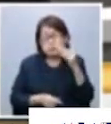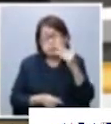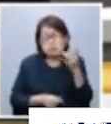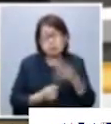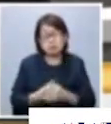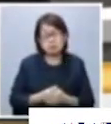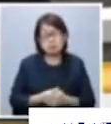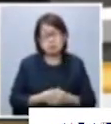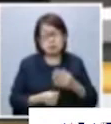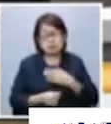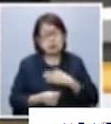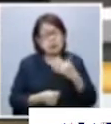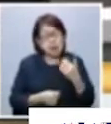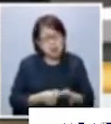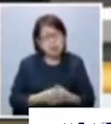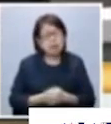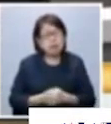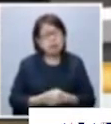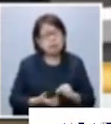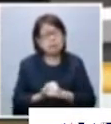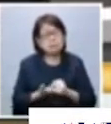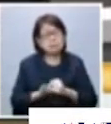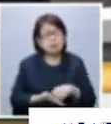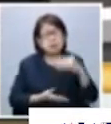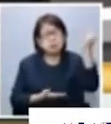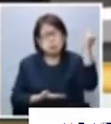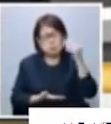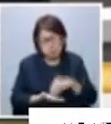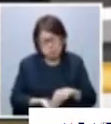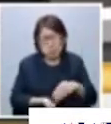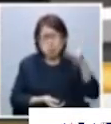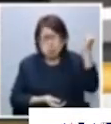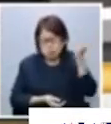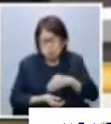ผมได้เขียนใน Twitter ผมนะครับขี้โม้ทำลายประเทศ